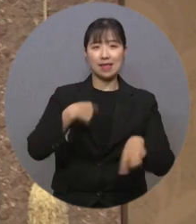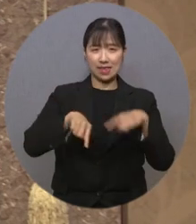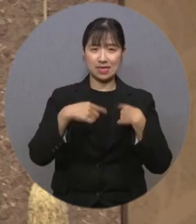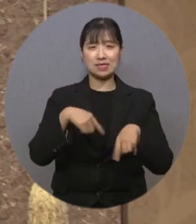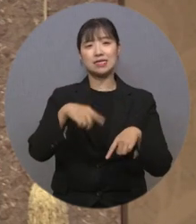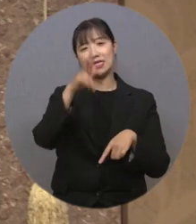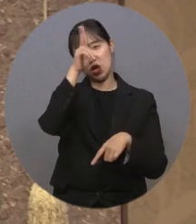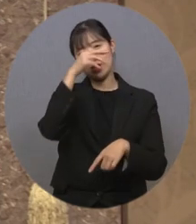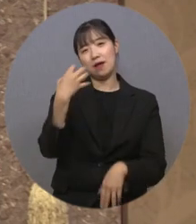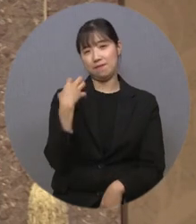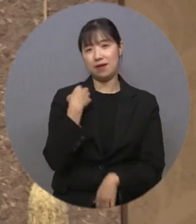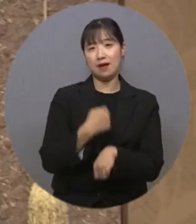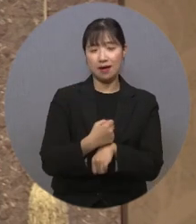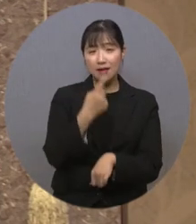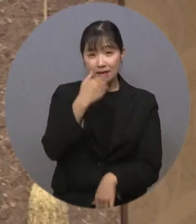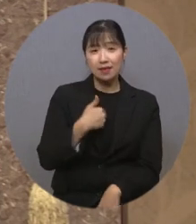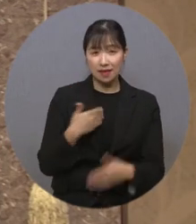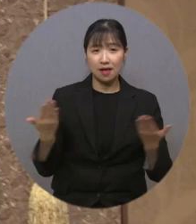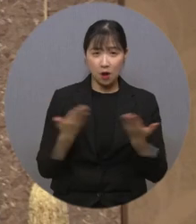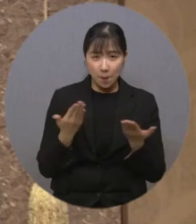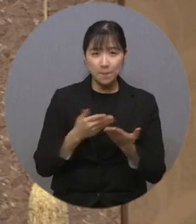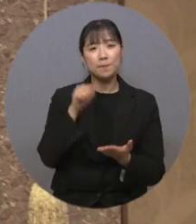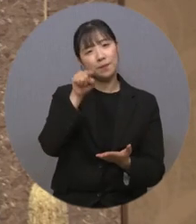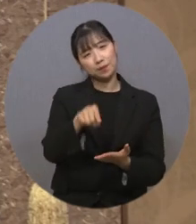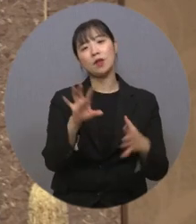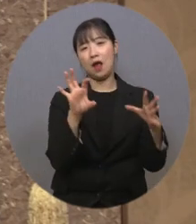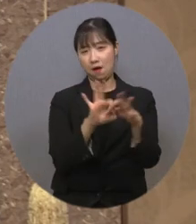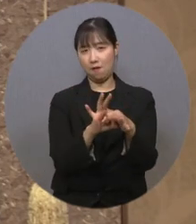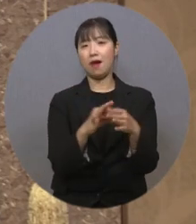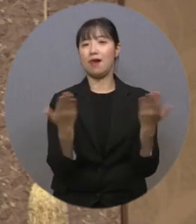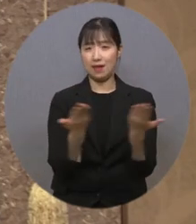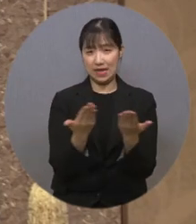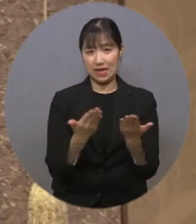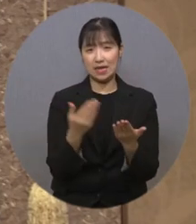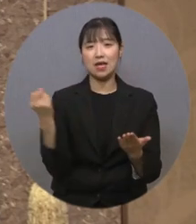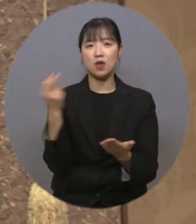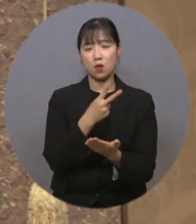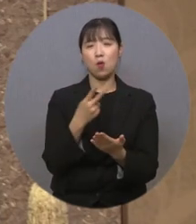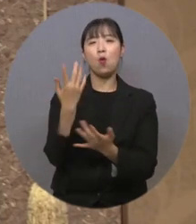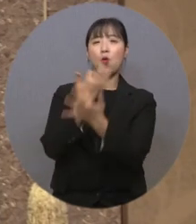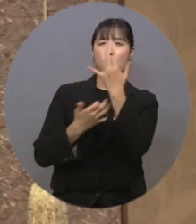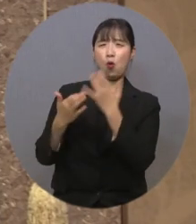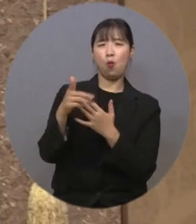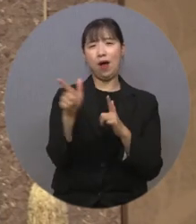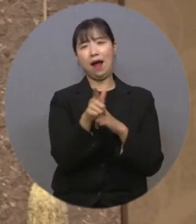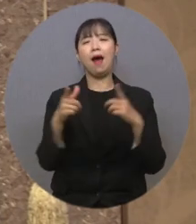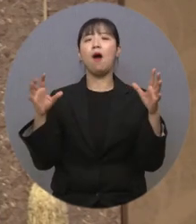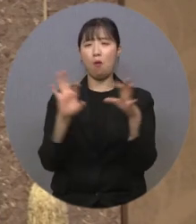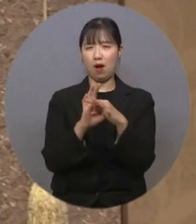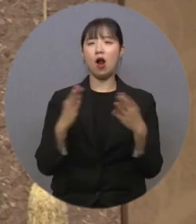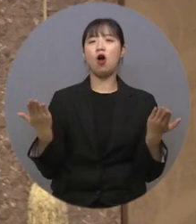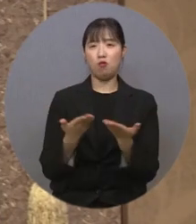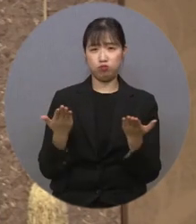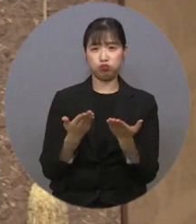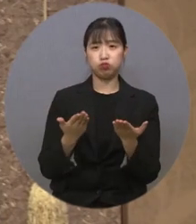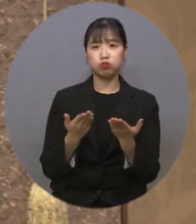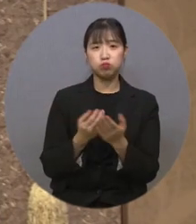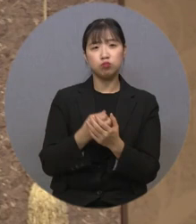네. 제가 하는 그 업무가 우리 자치경찰에 관한 거 또 소방관에 관한 업무